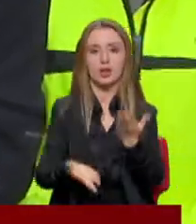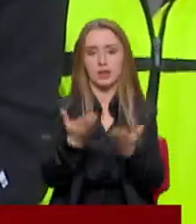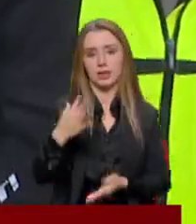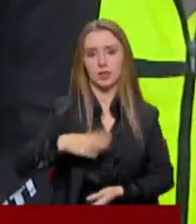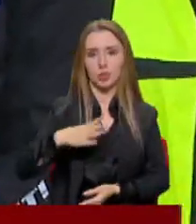yok